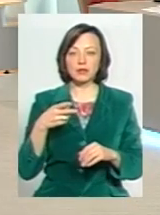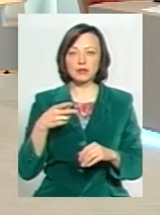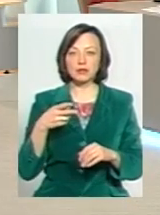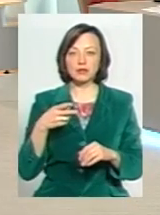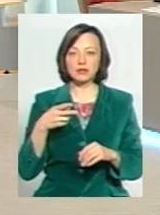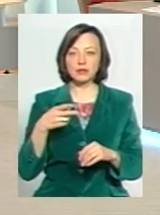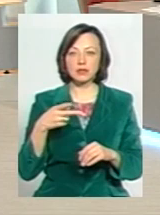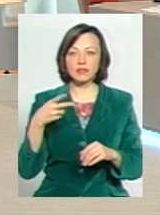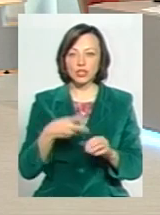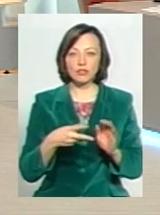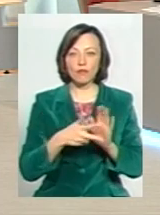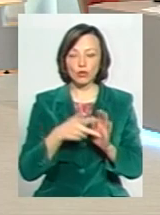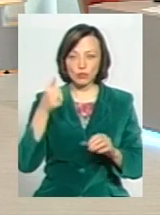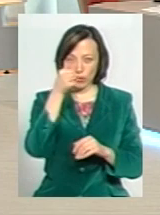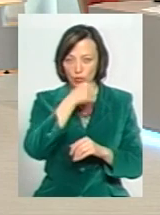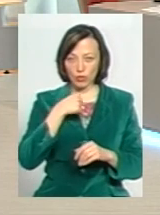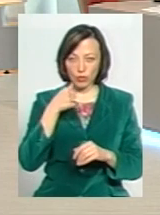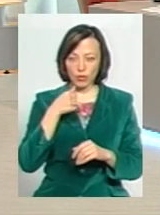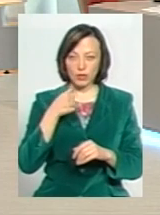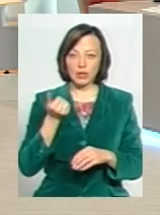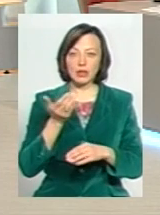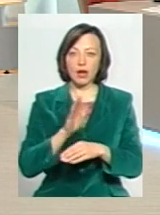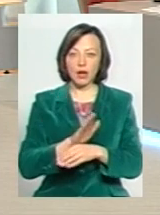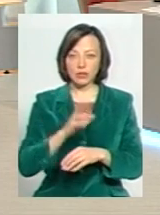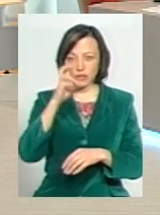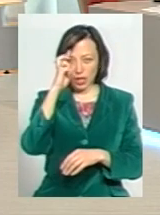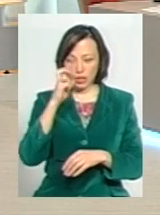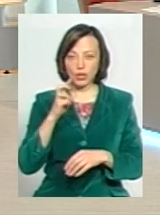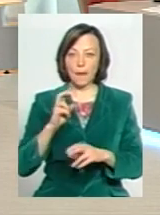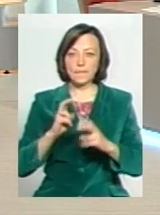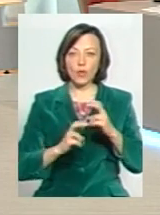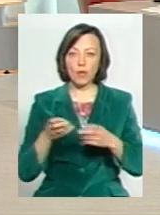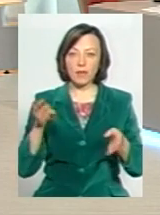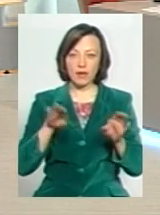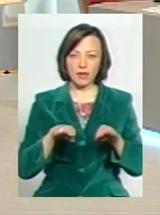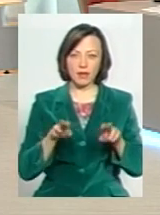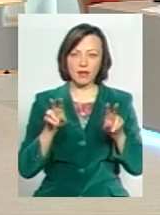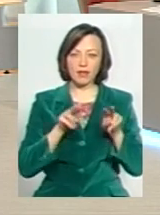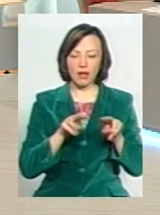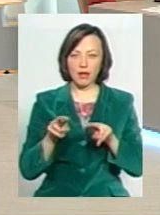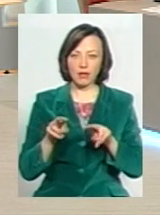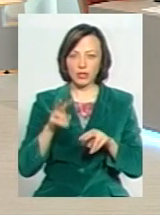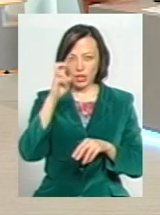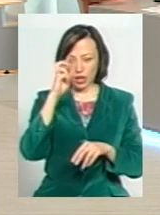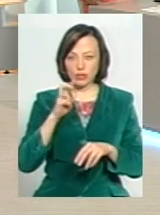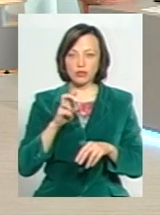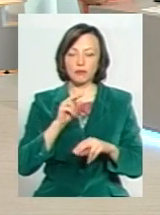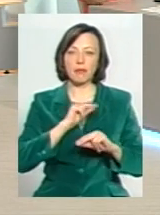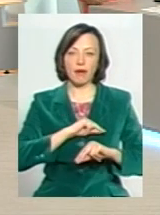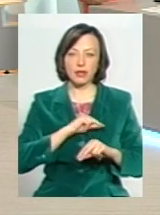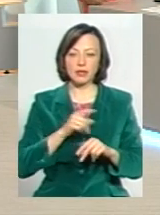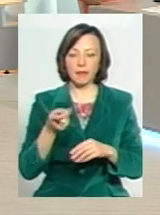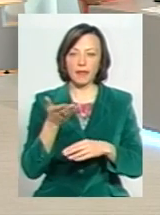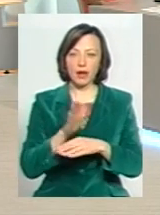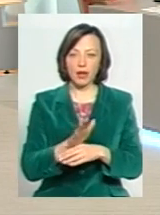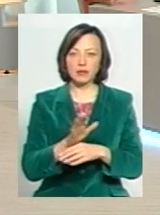1 вересня 2008 року. Номер 190 наказ і Держпромгірнагляду. Ну, попередня назва була, ще управління праці. Там є наказ, і